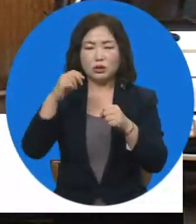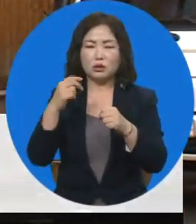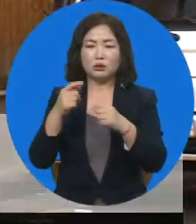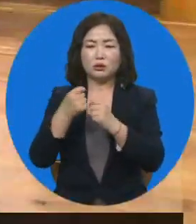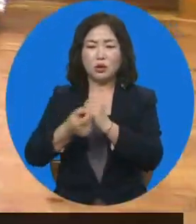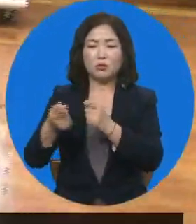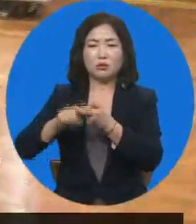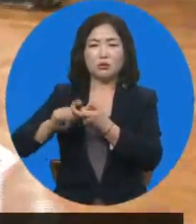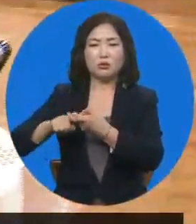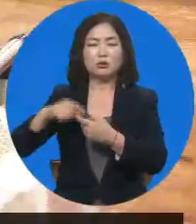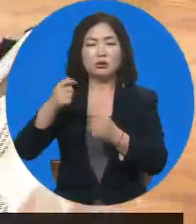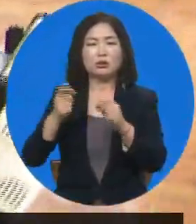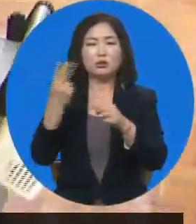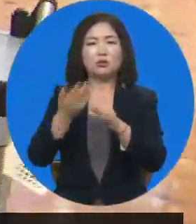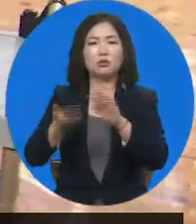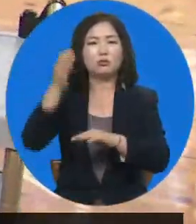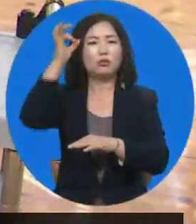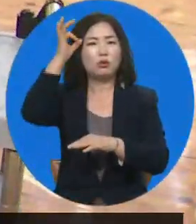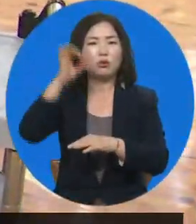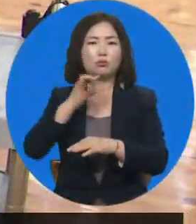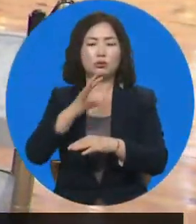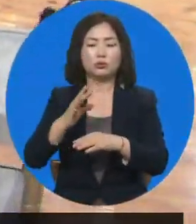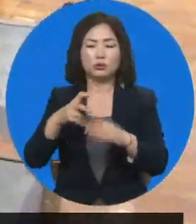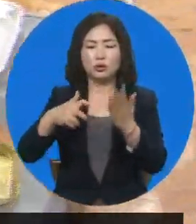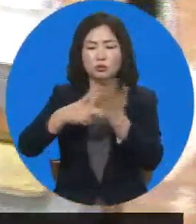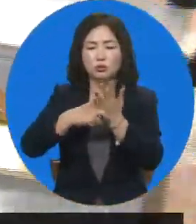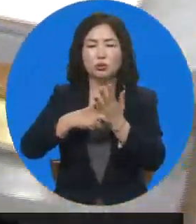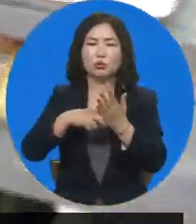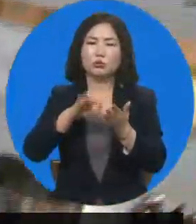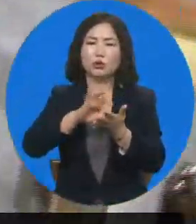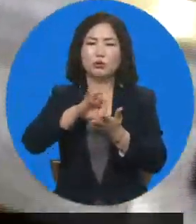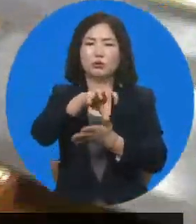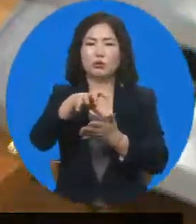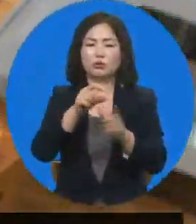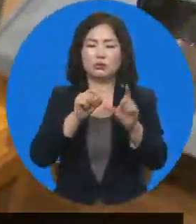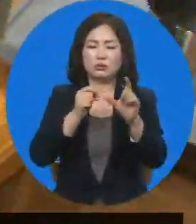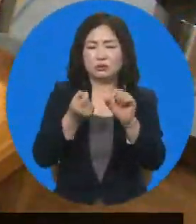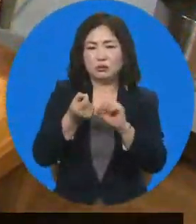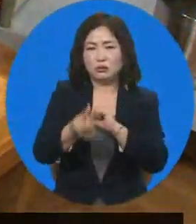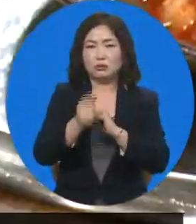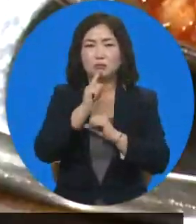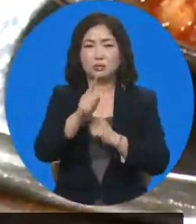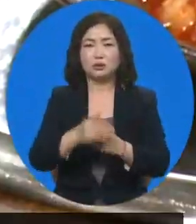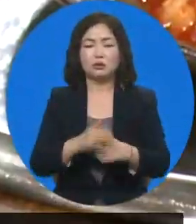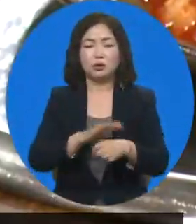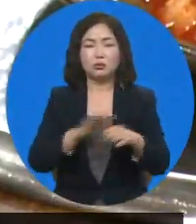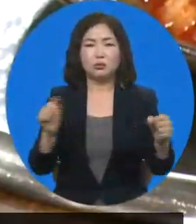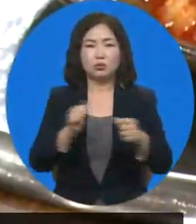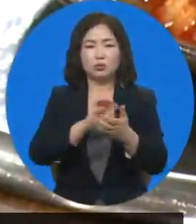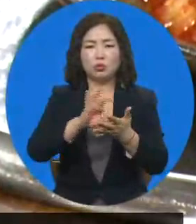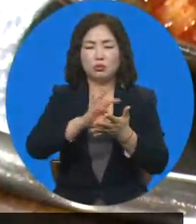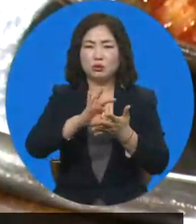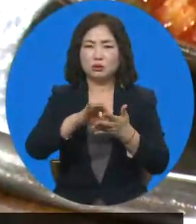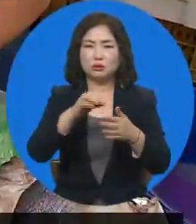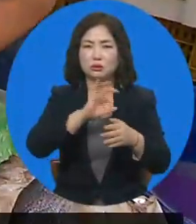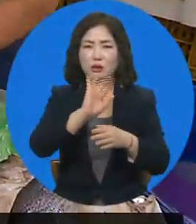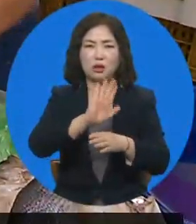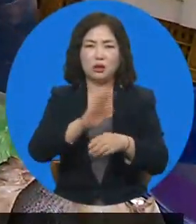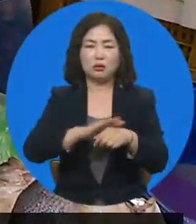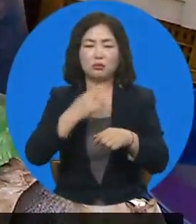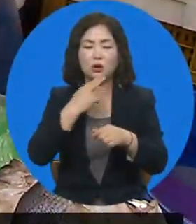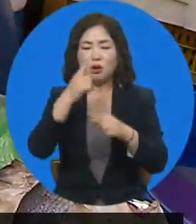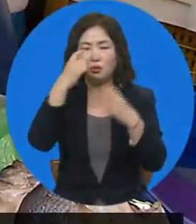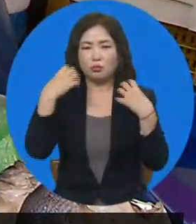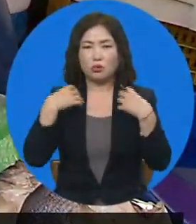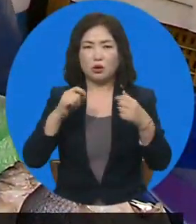한 곳 뿐입니다 한마디로 상품권을 쓸곳이 적다는 겁니다 또 경북은 소비 력이 약하고 정보 접근성이